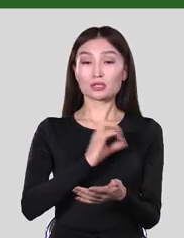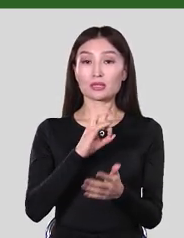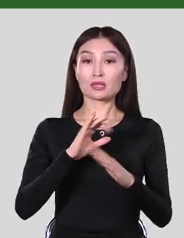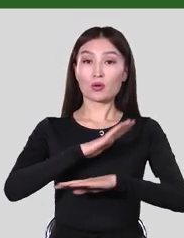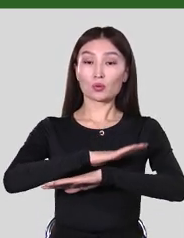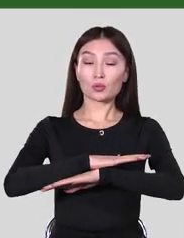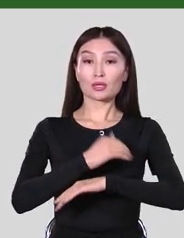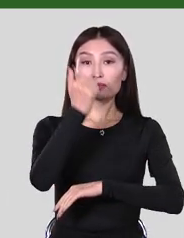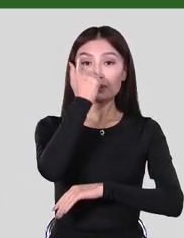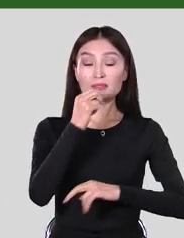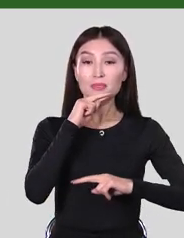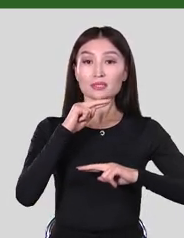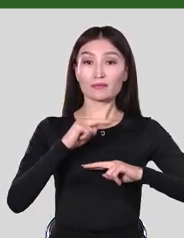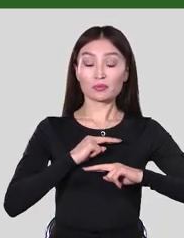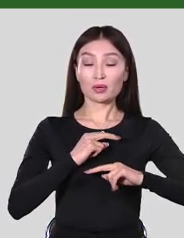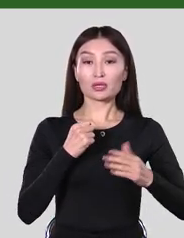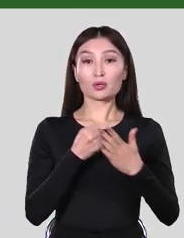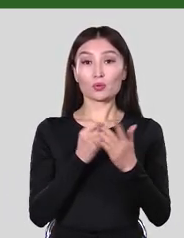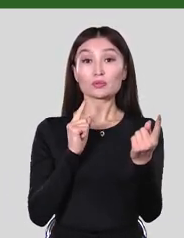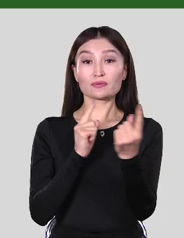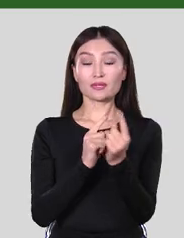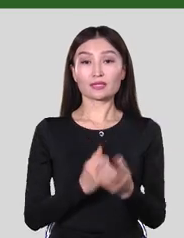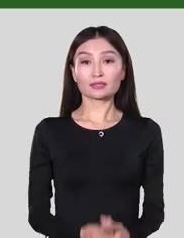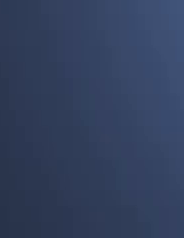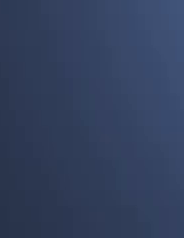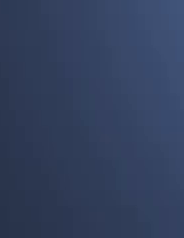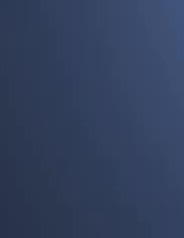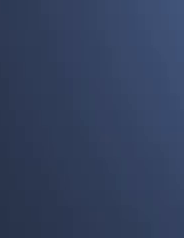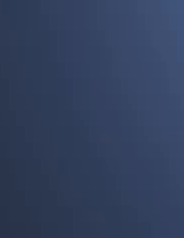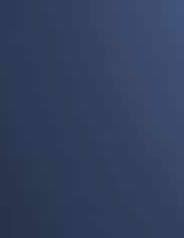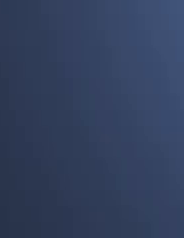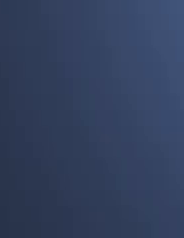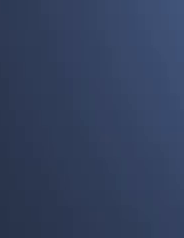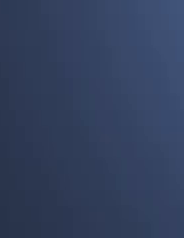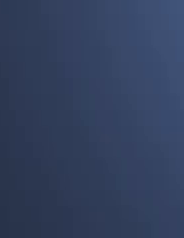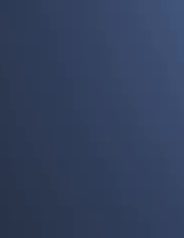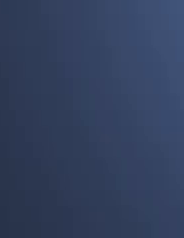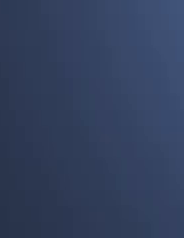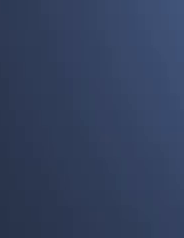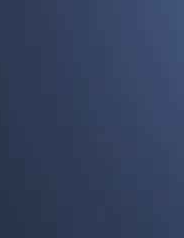уроке. Спасибо за внимание. До свидания.